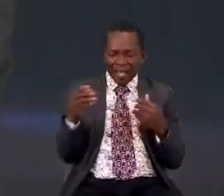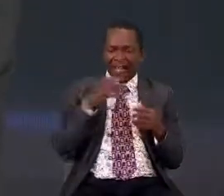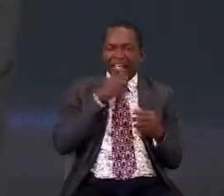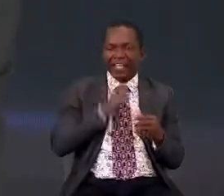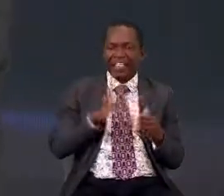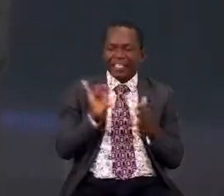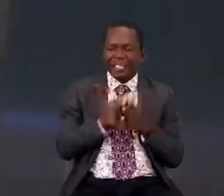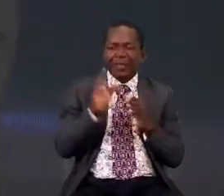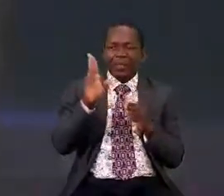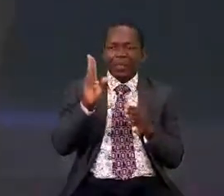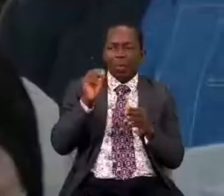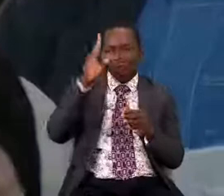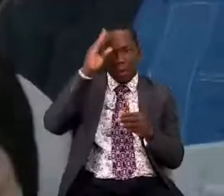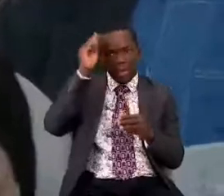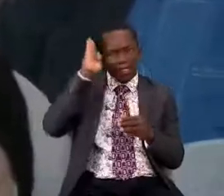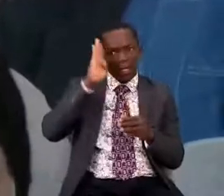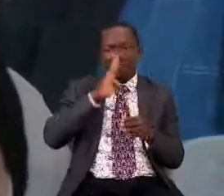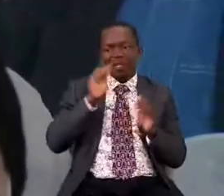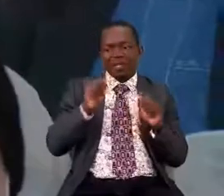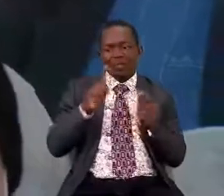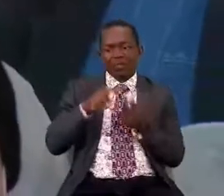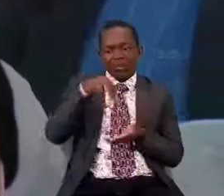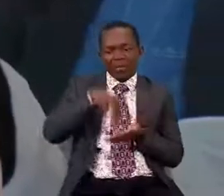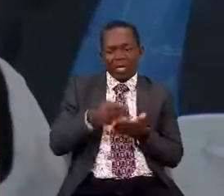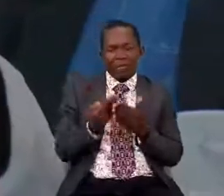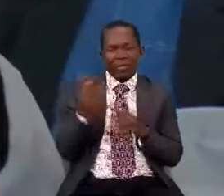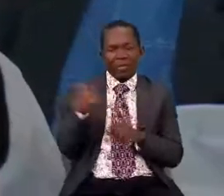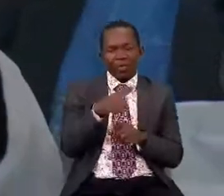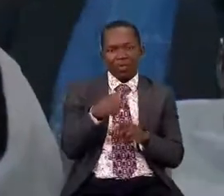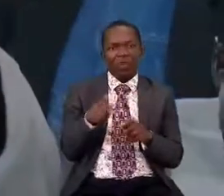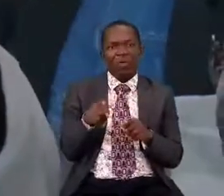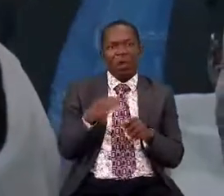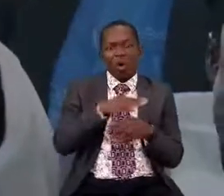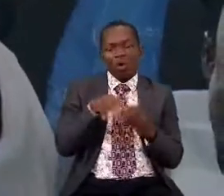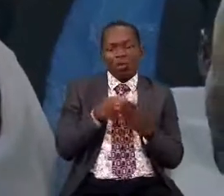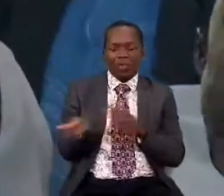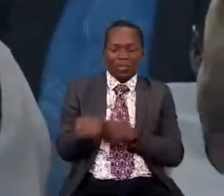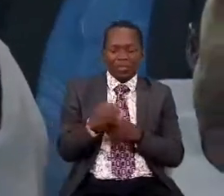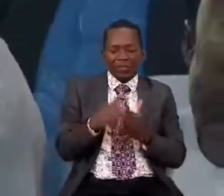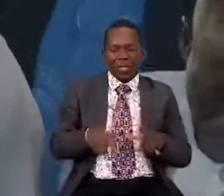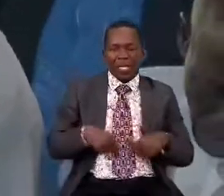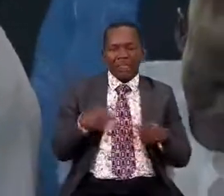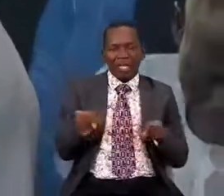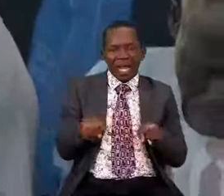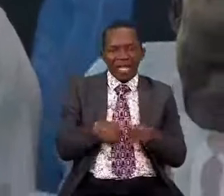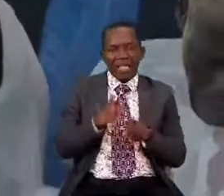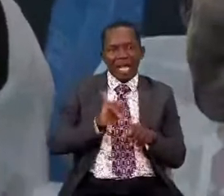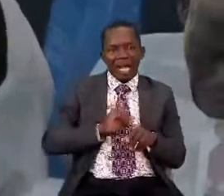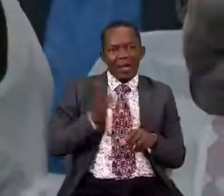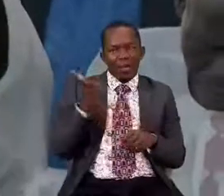toi comme j'ai été avec Moïse qui a affronté Pharaon. Comme j'ai été avec Moïse qui a affronté